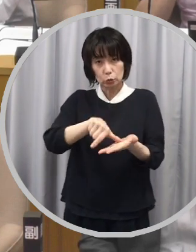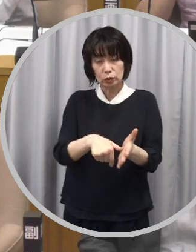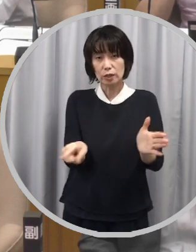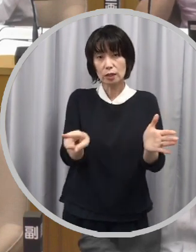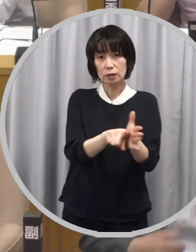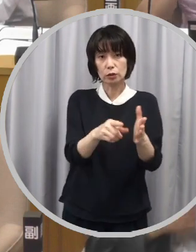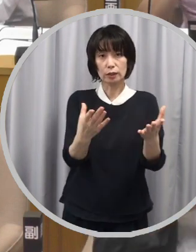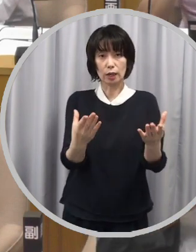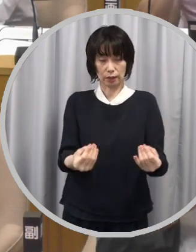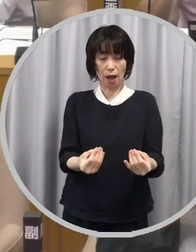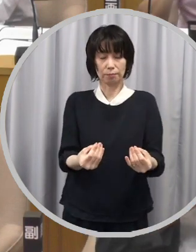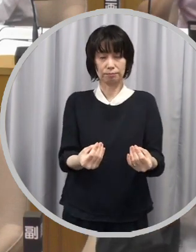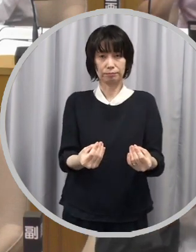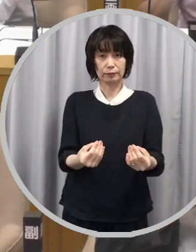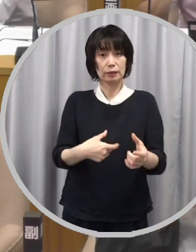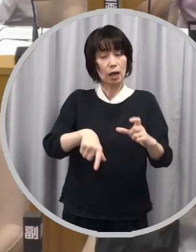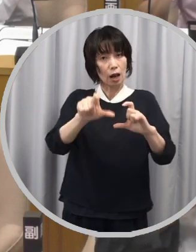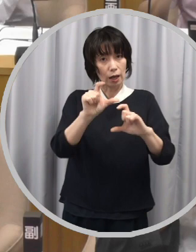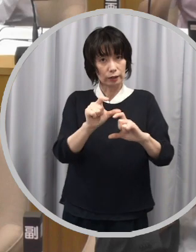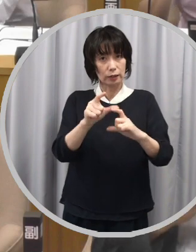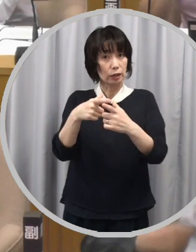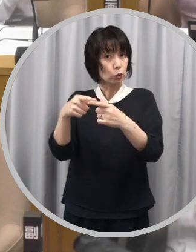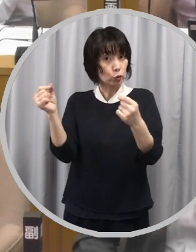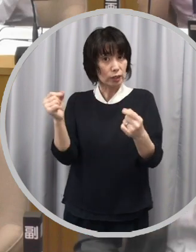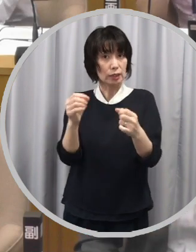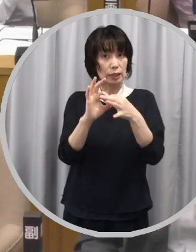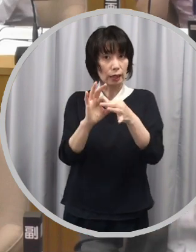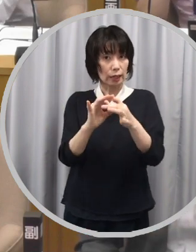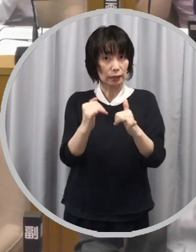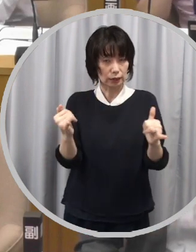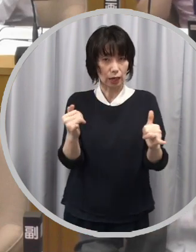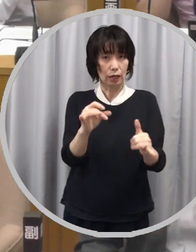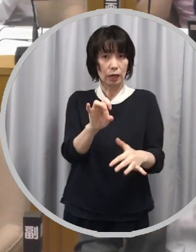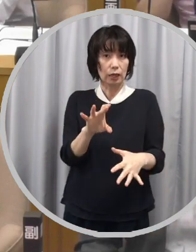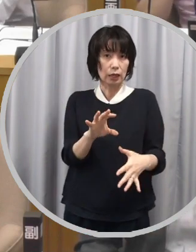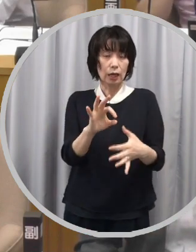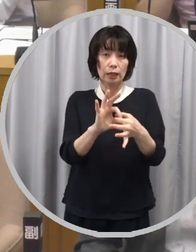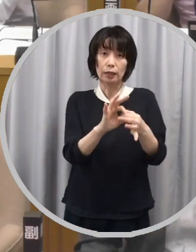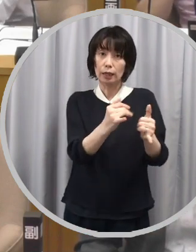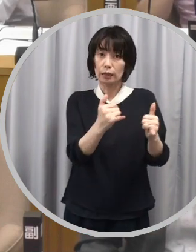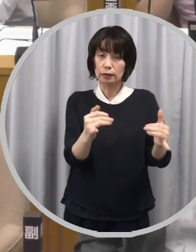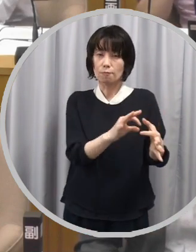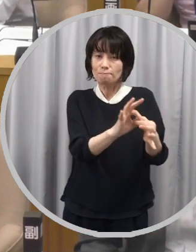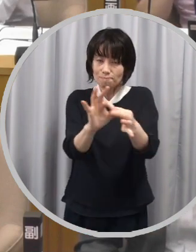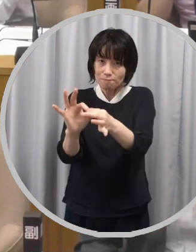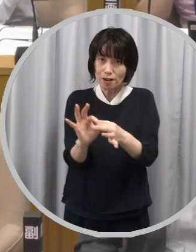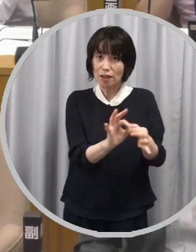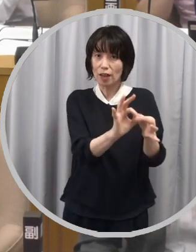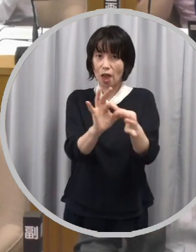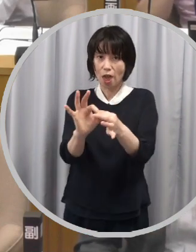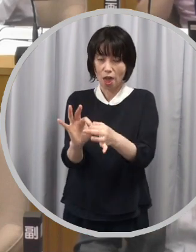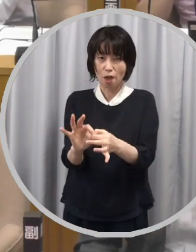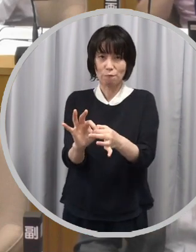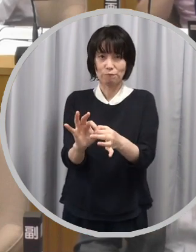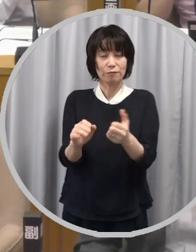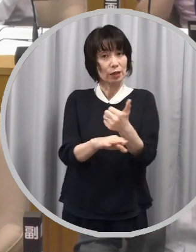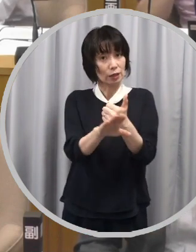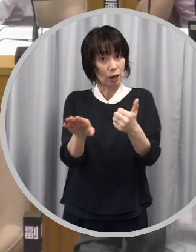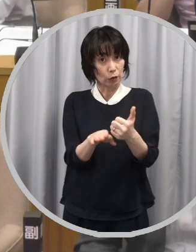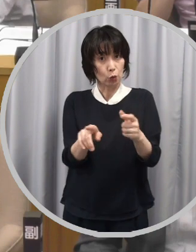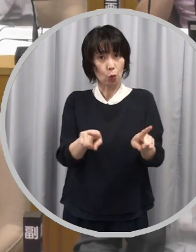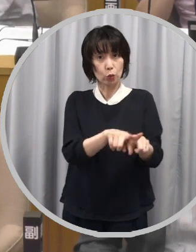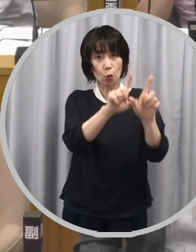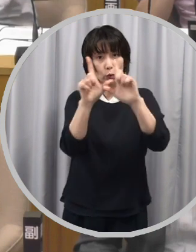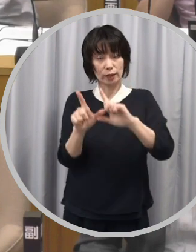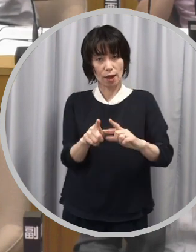たことから、これまで以上に国や各関係者、利害関係者などとしっかり連携し、環境との共生